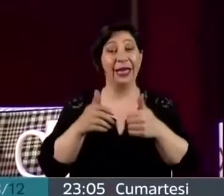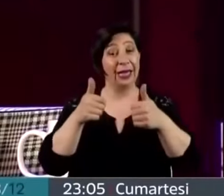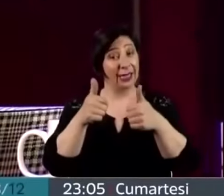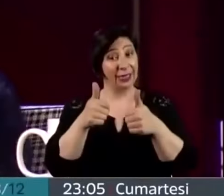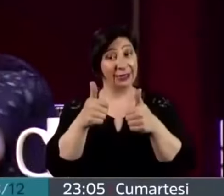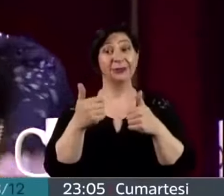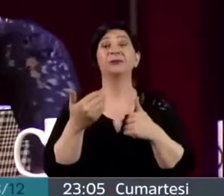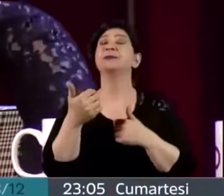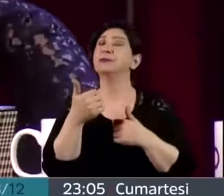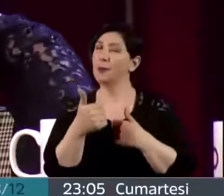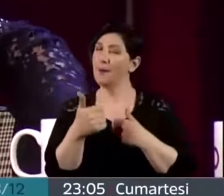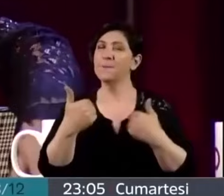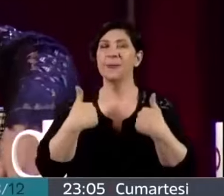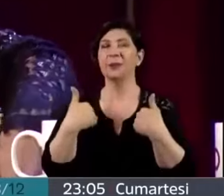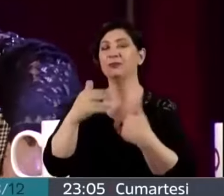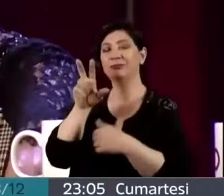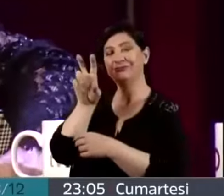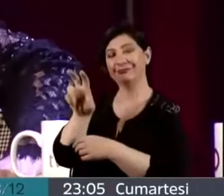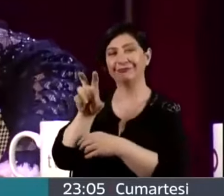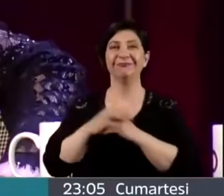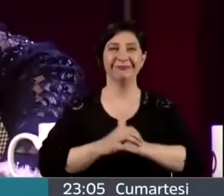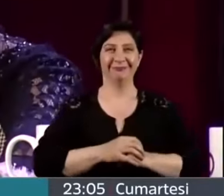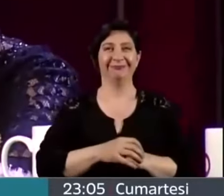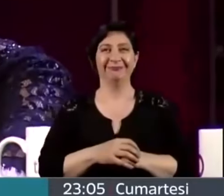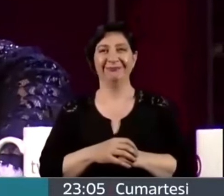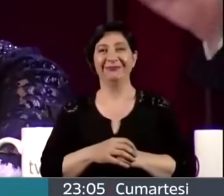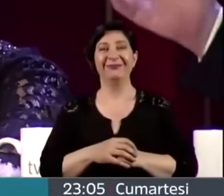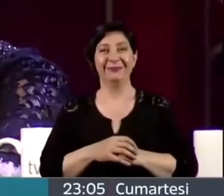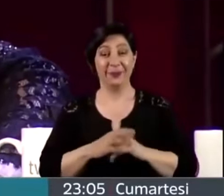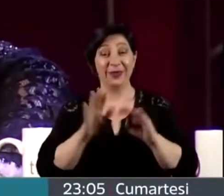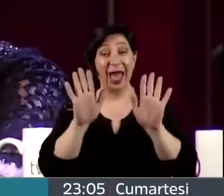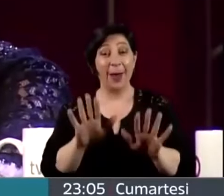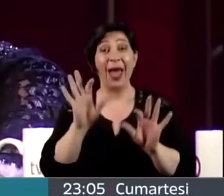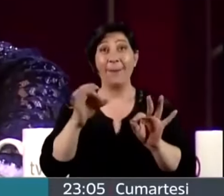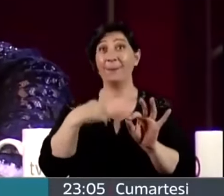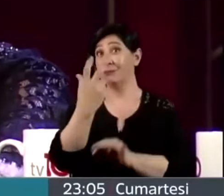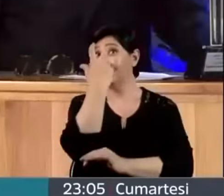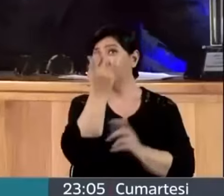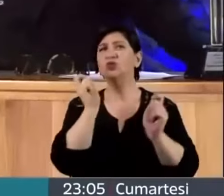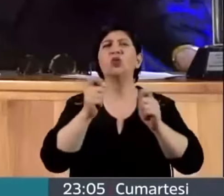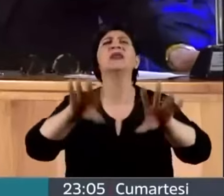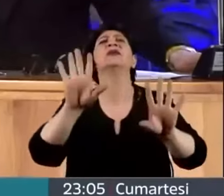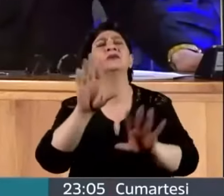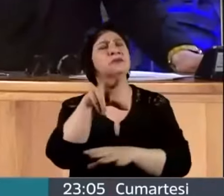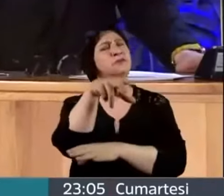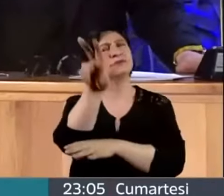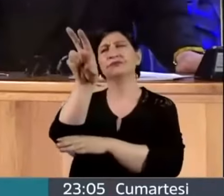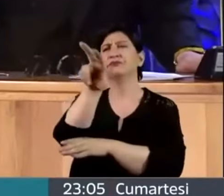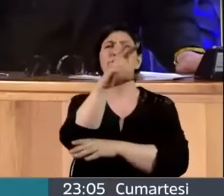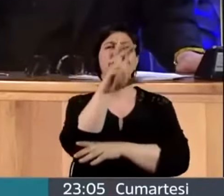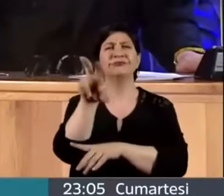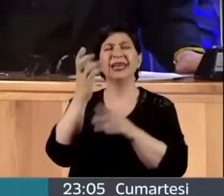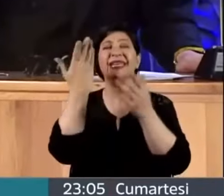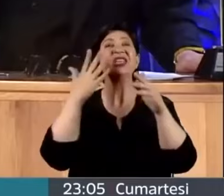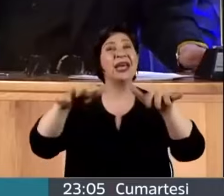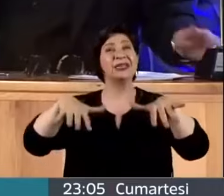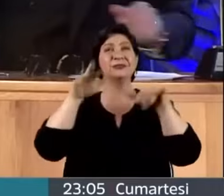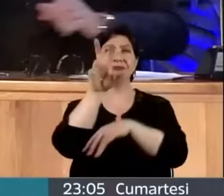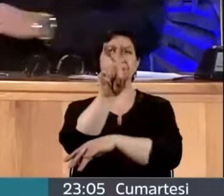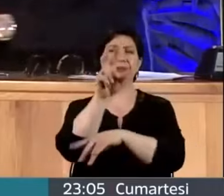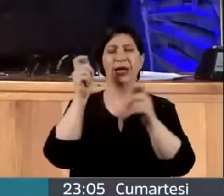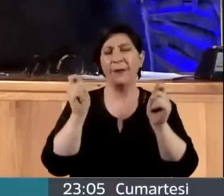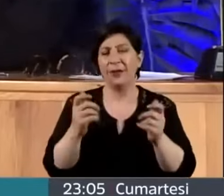kamera o tarafta beni bakıyor, evet. Ben bu tarafta bakıyorum. Bu tarafta, evet, bu tarafta. Bu tarafta. Ama hep bana bakmak zorunda değilsiniz. Yani direkt seyirciye de